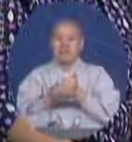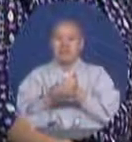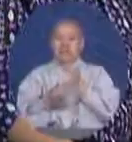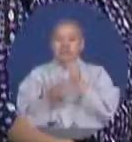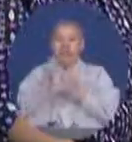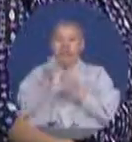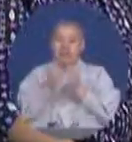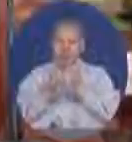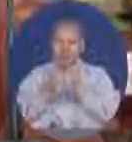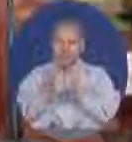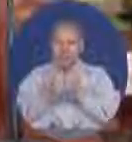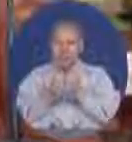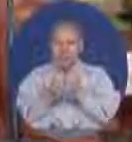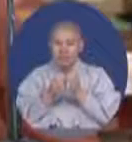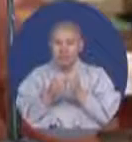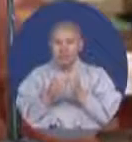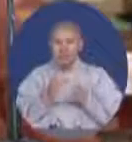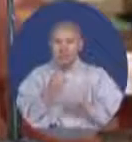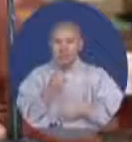위대하셔서